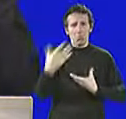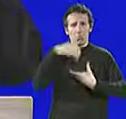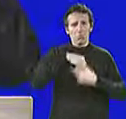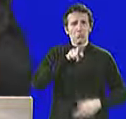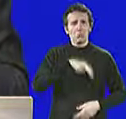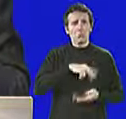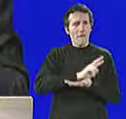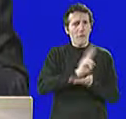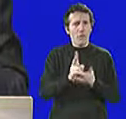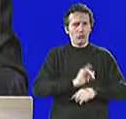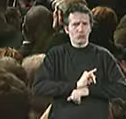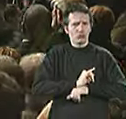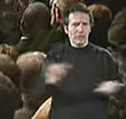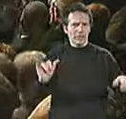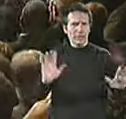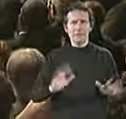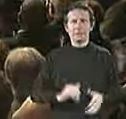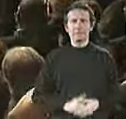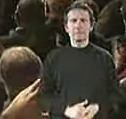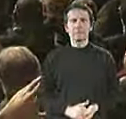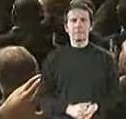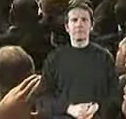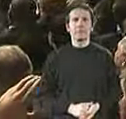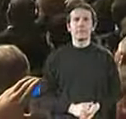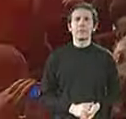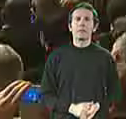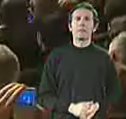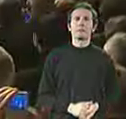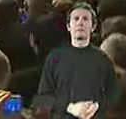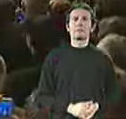ne fera jamais partie de mon tempérament.